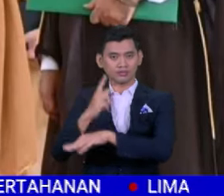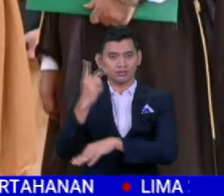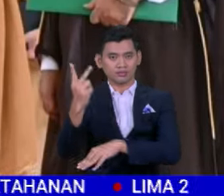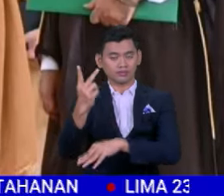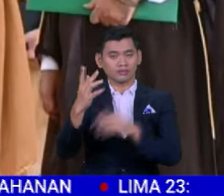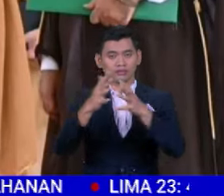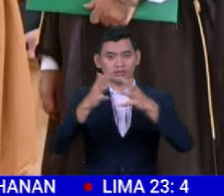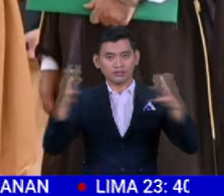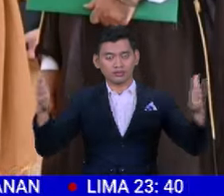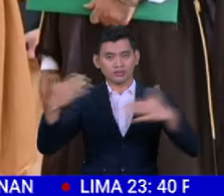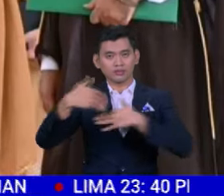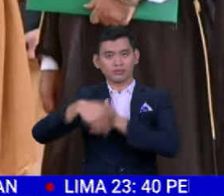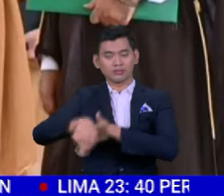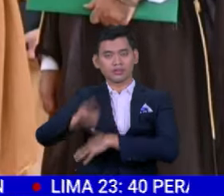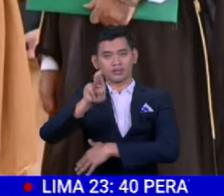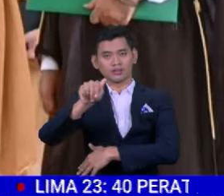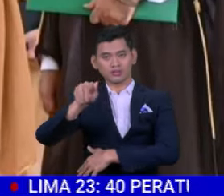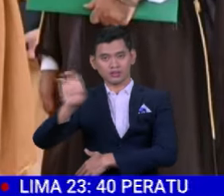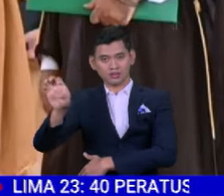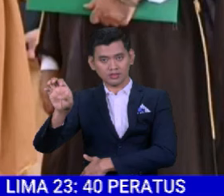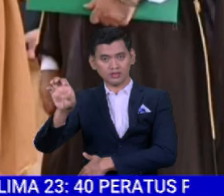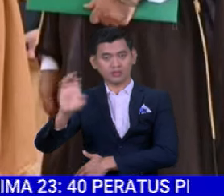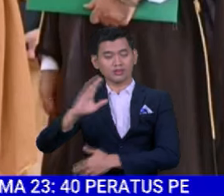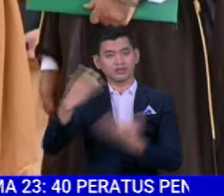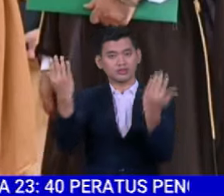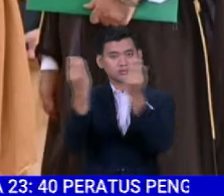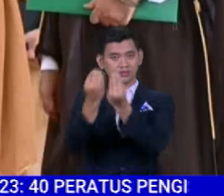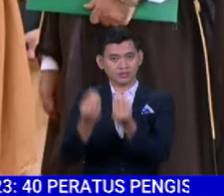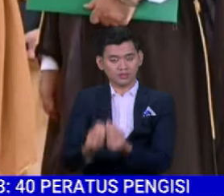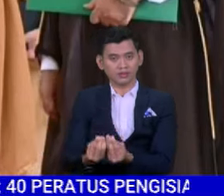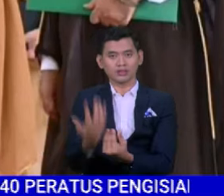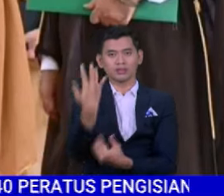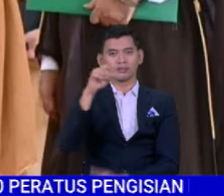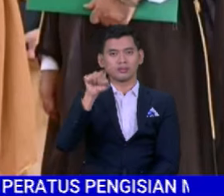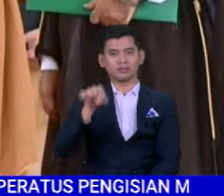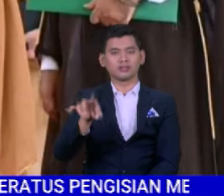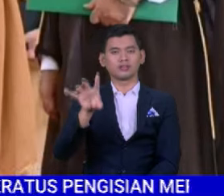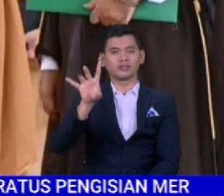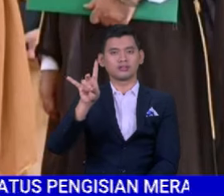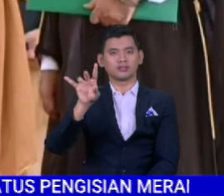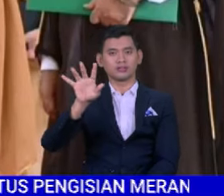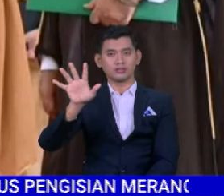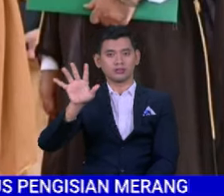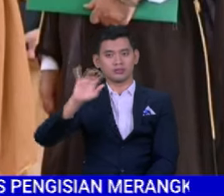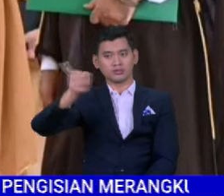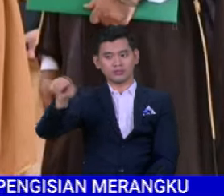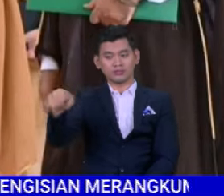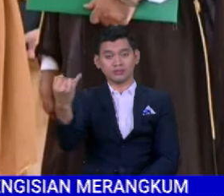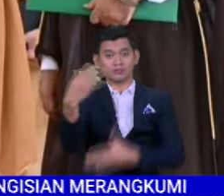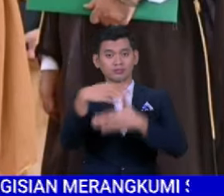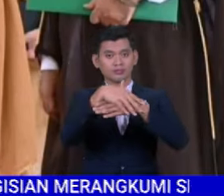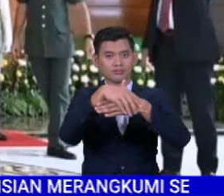Arab Bersatu dengan jumlah dagangan bernilai 17.56 juta ringgit.